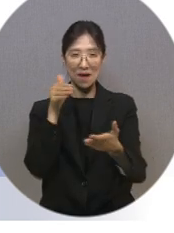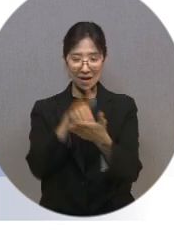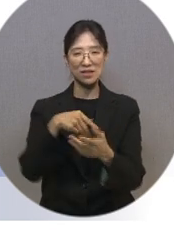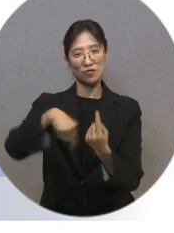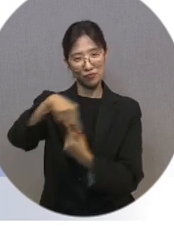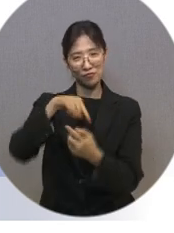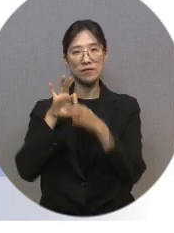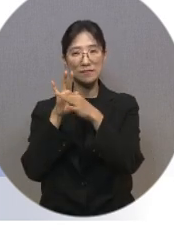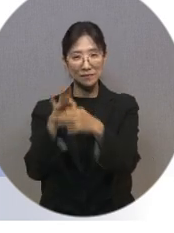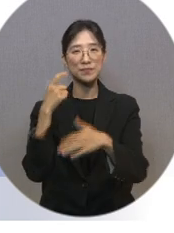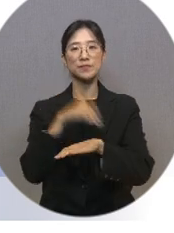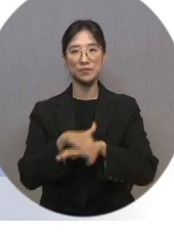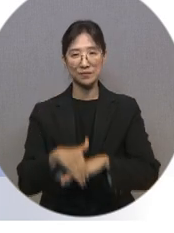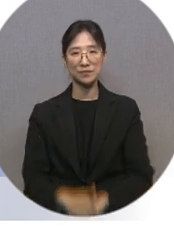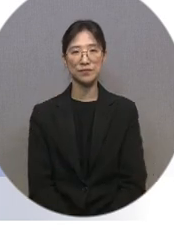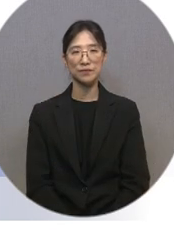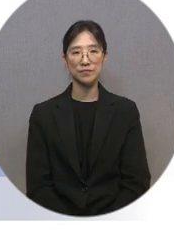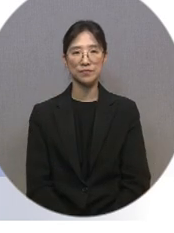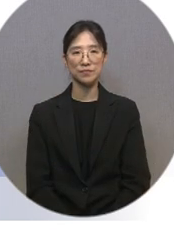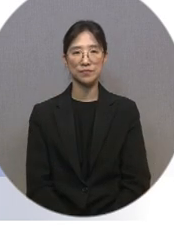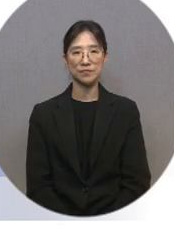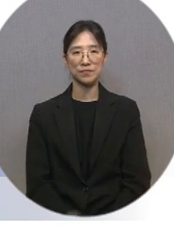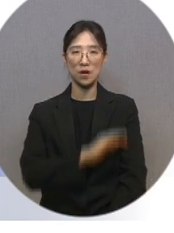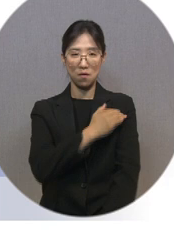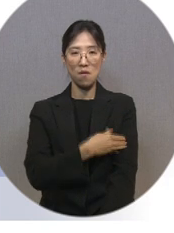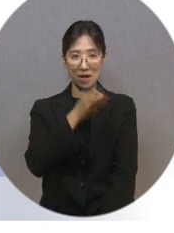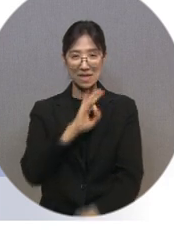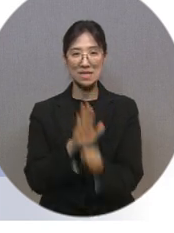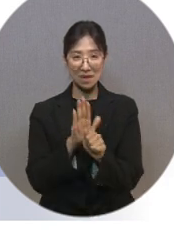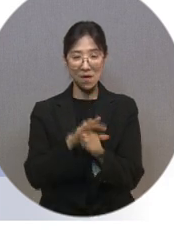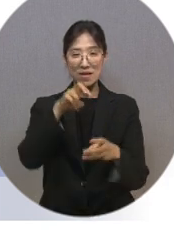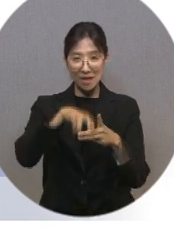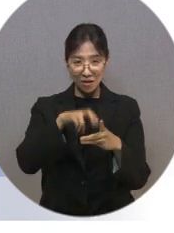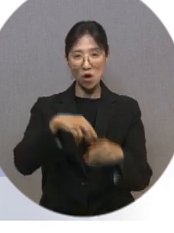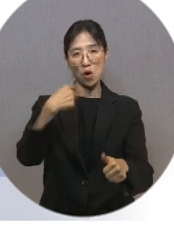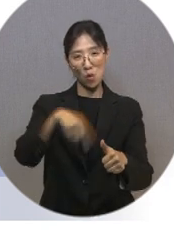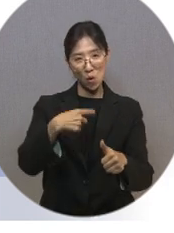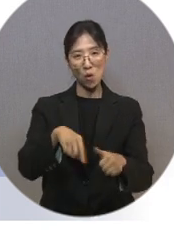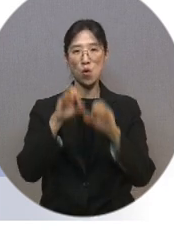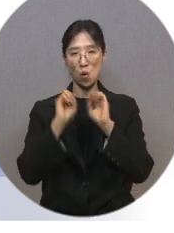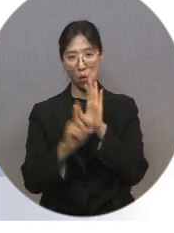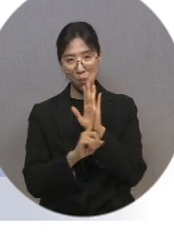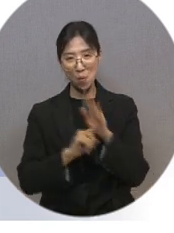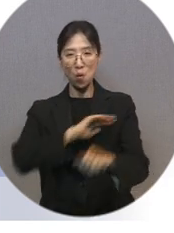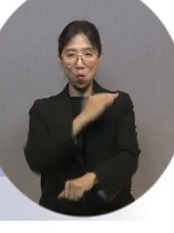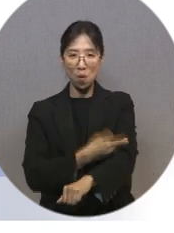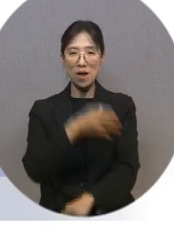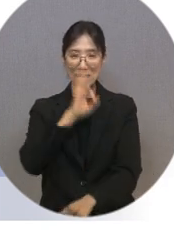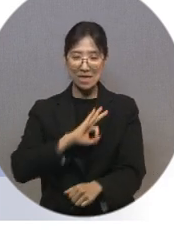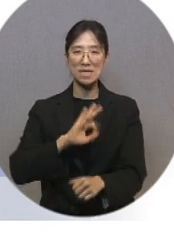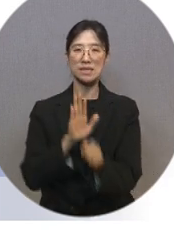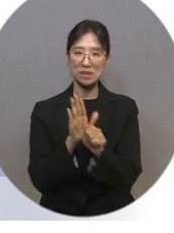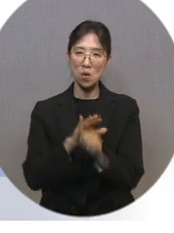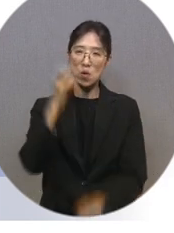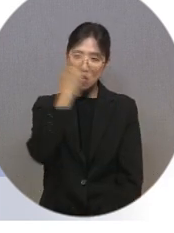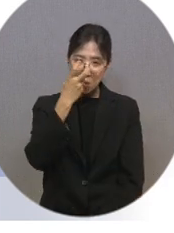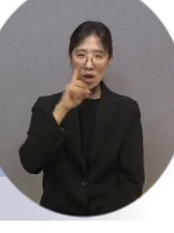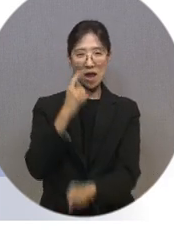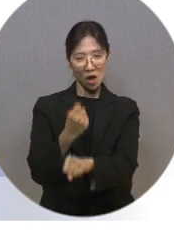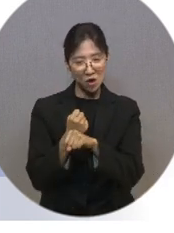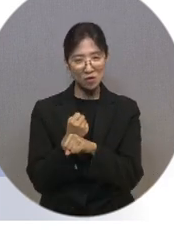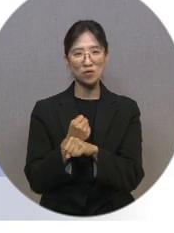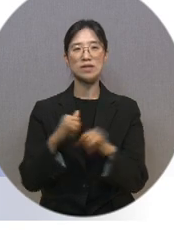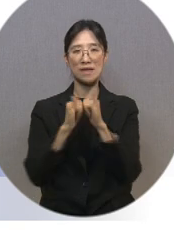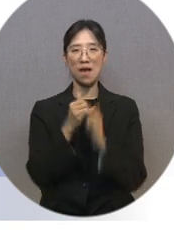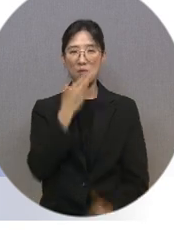운영을 이어갈 계획입니다 또한 권익지원 센터는 교육과 홍보 권익지원 조사연구 등 사회복지